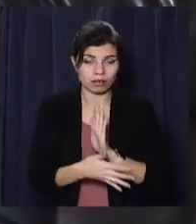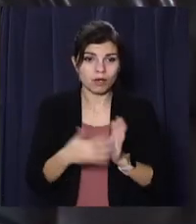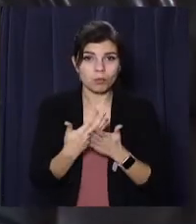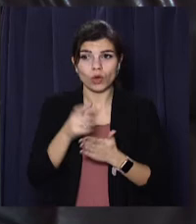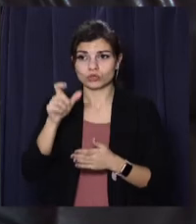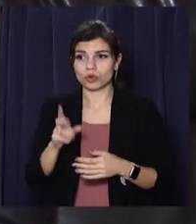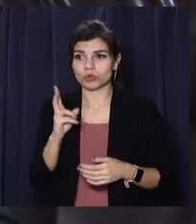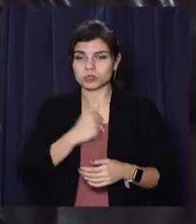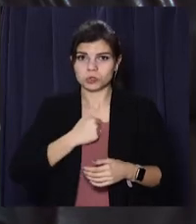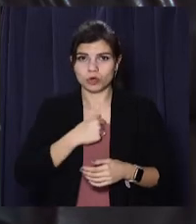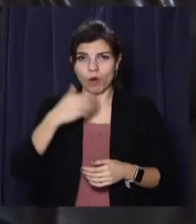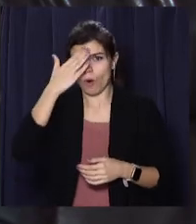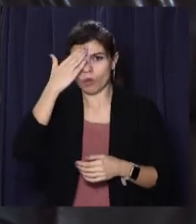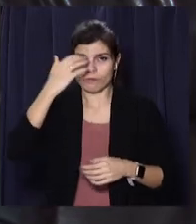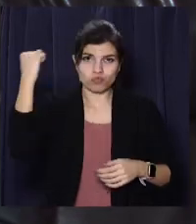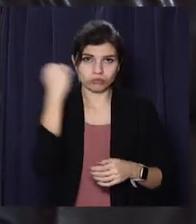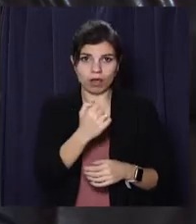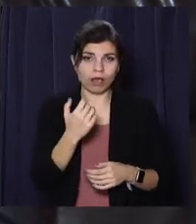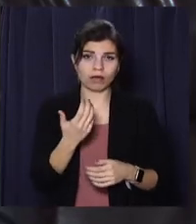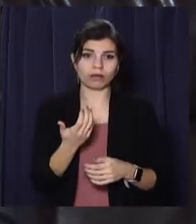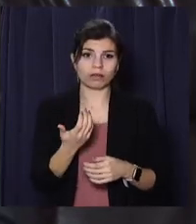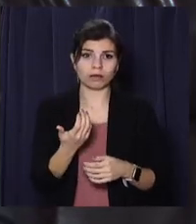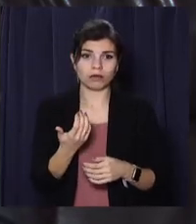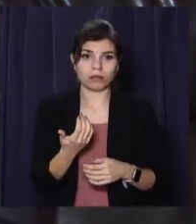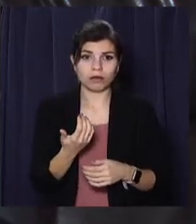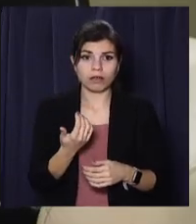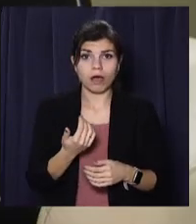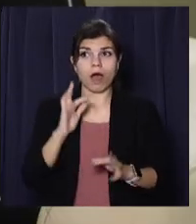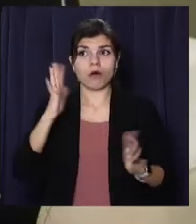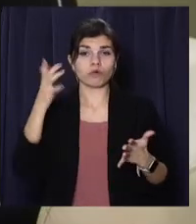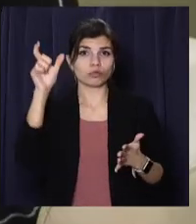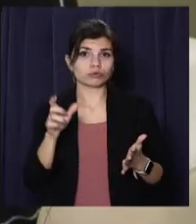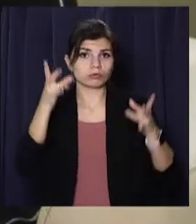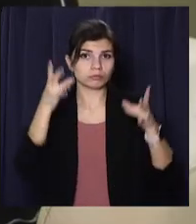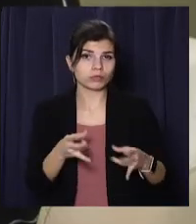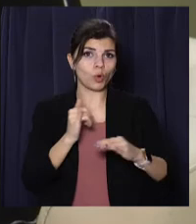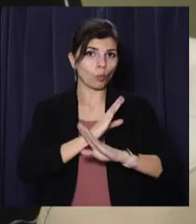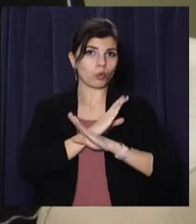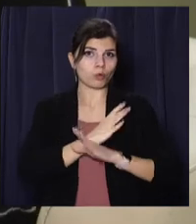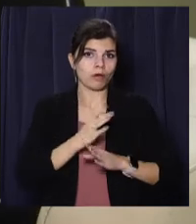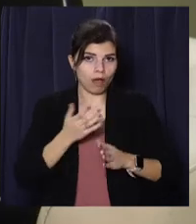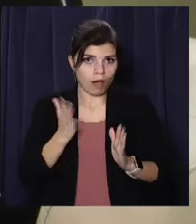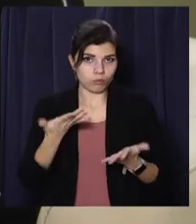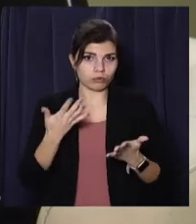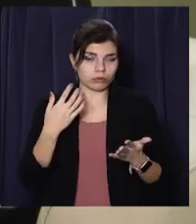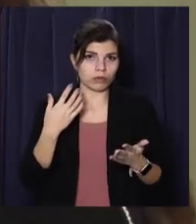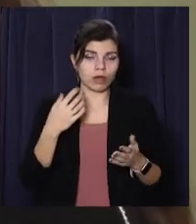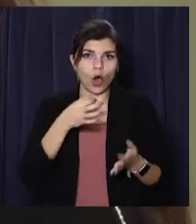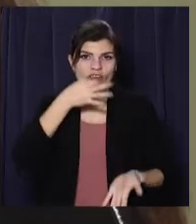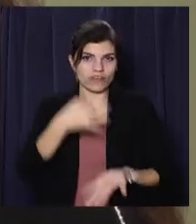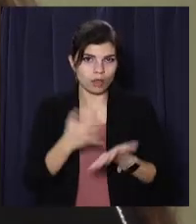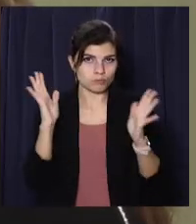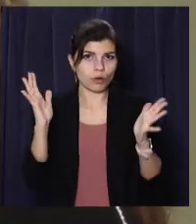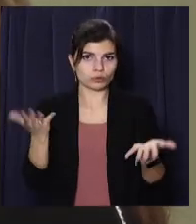голові, звичайний удар, а хтось взяв і вмер. Поведінку пасажирів можна пояснити. Включається первісний